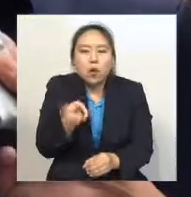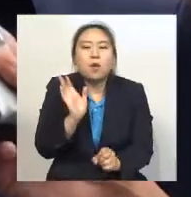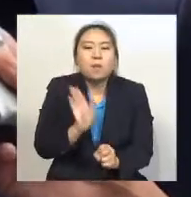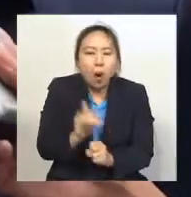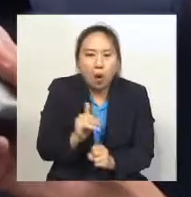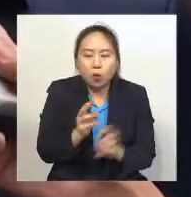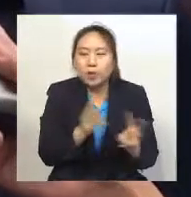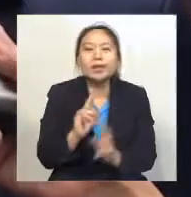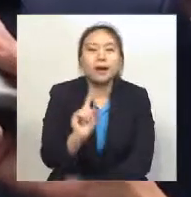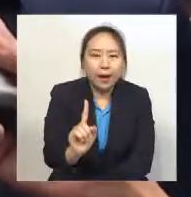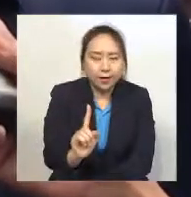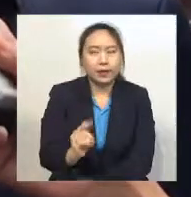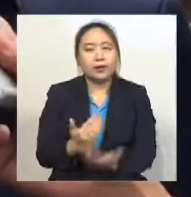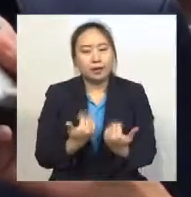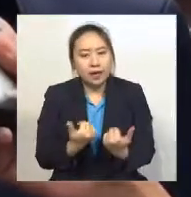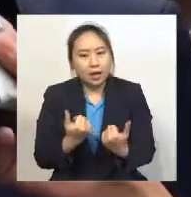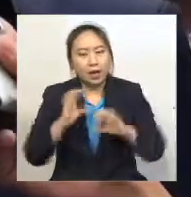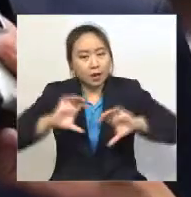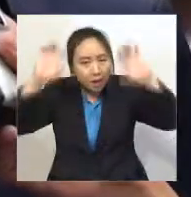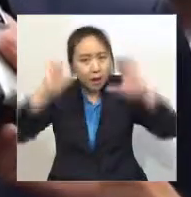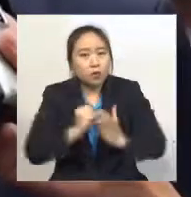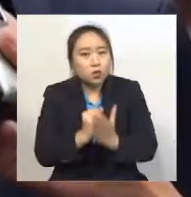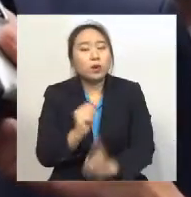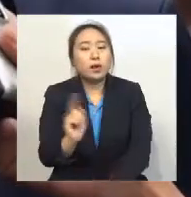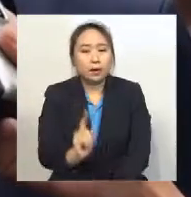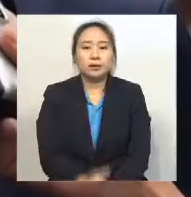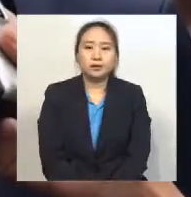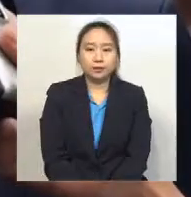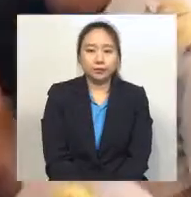การรัฐจะไปช่วยเหลืออะไรได้บ้างนะครับหลังจากนี้ครับ